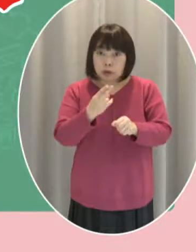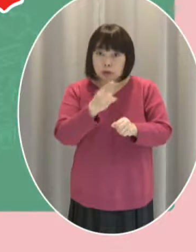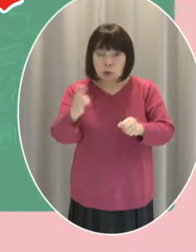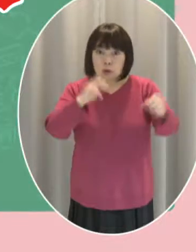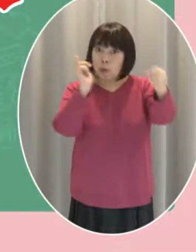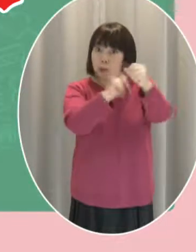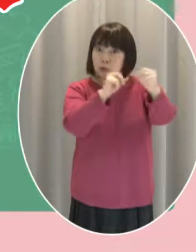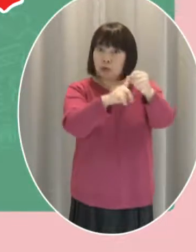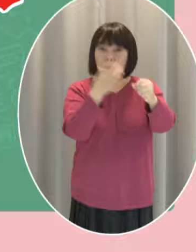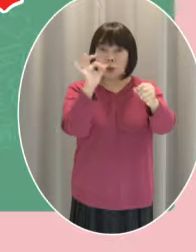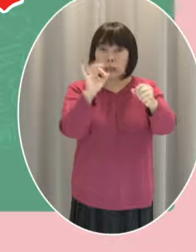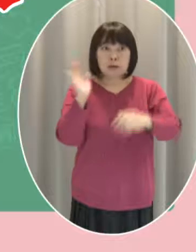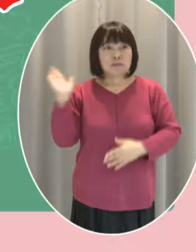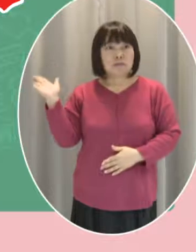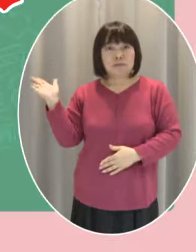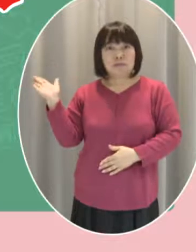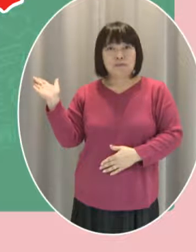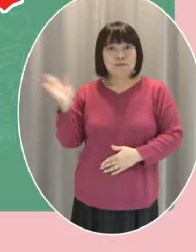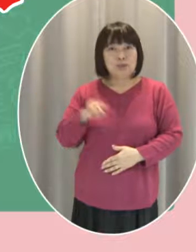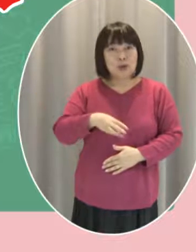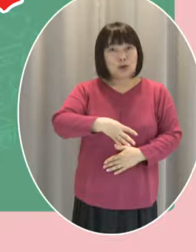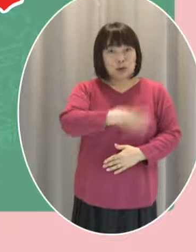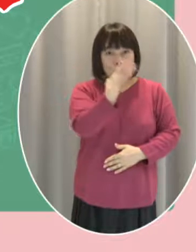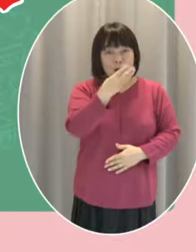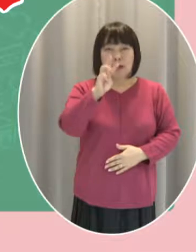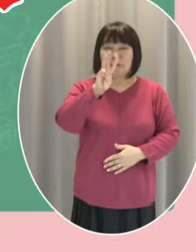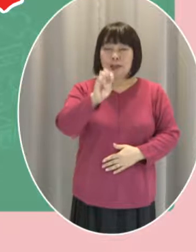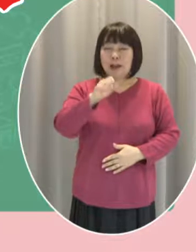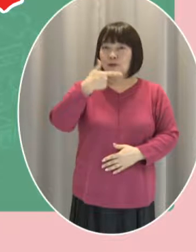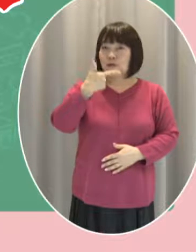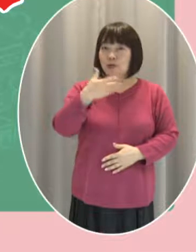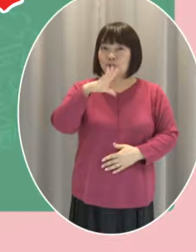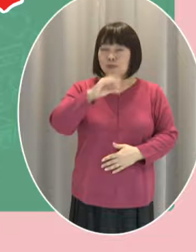額は43067,000円